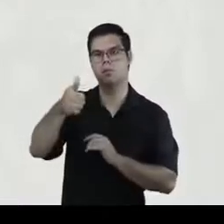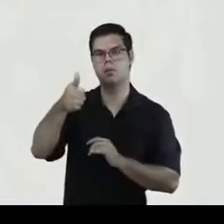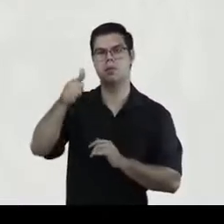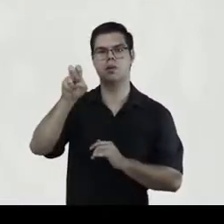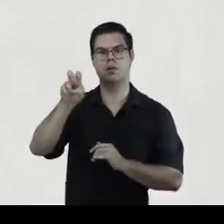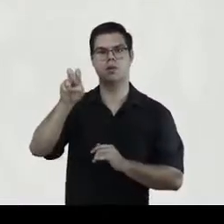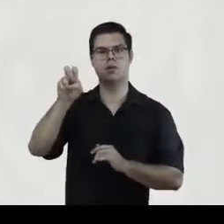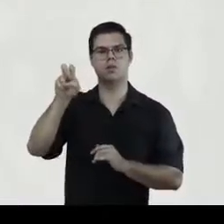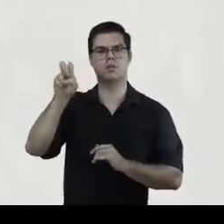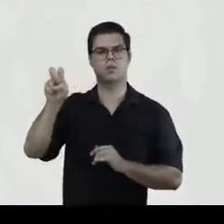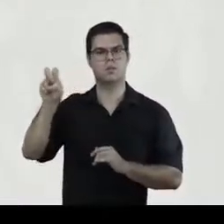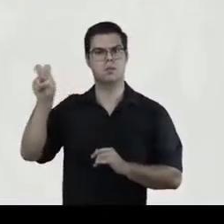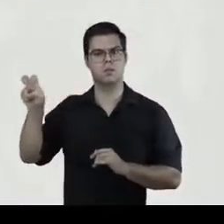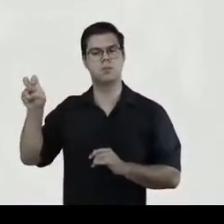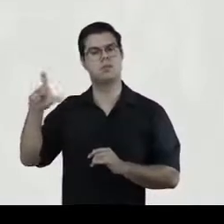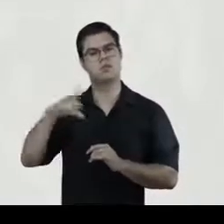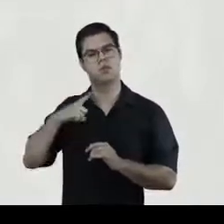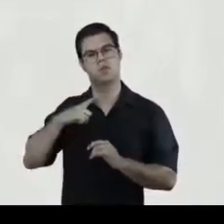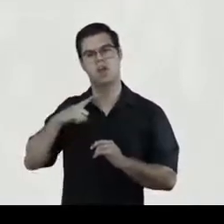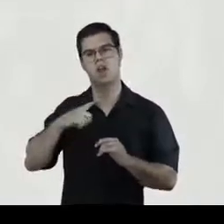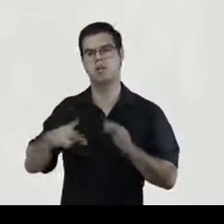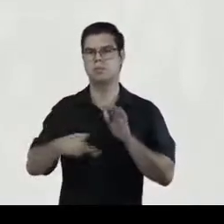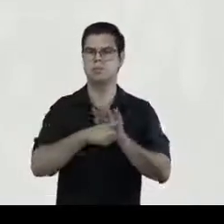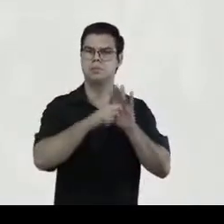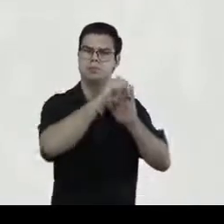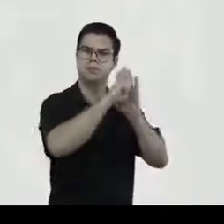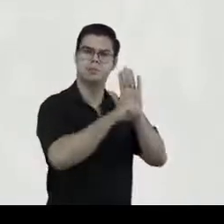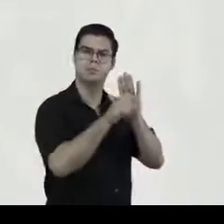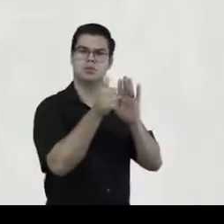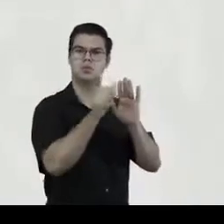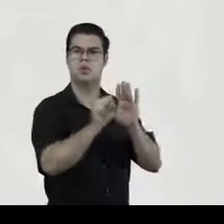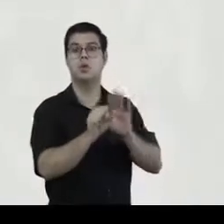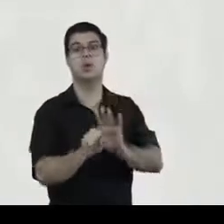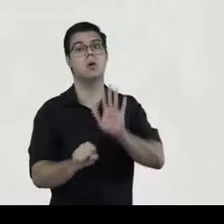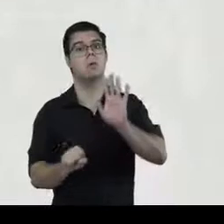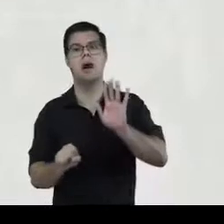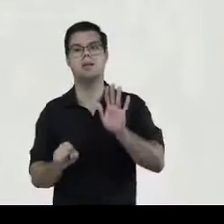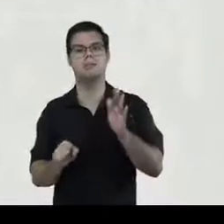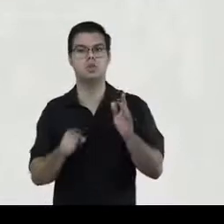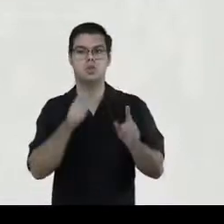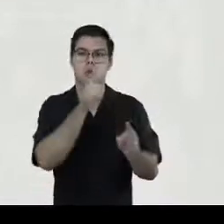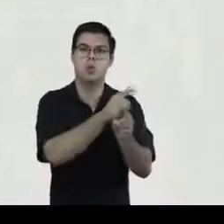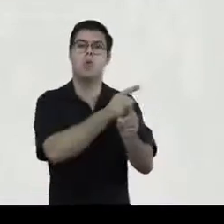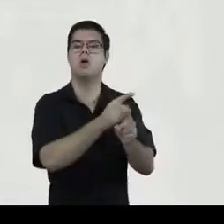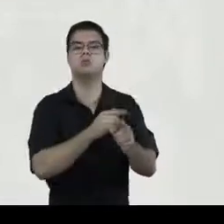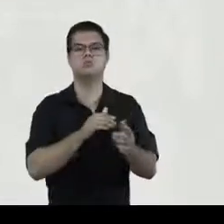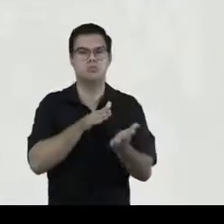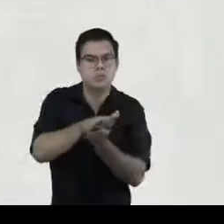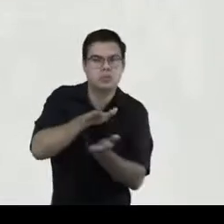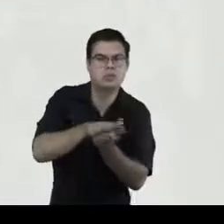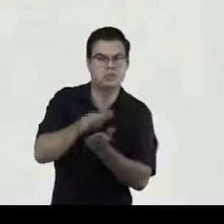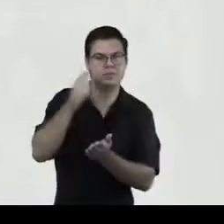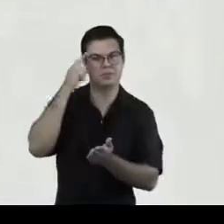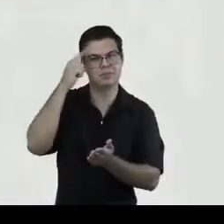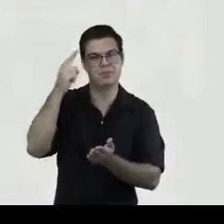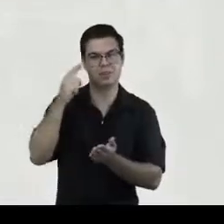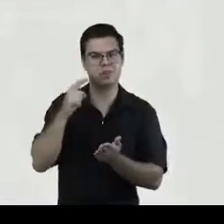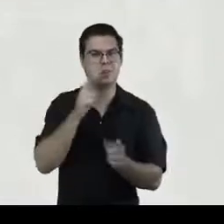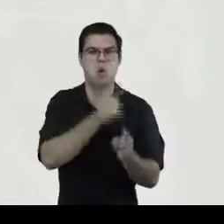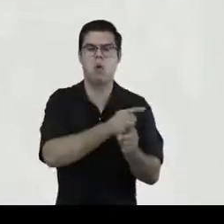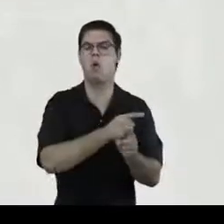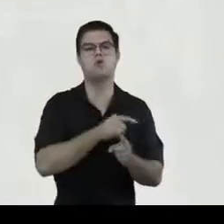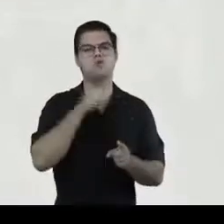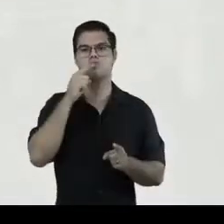disposition quand on a réimprimé les feuillets. Donc, on a mis ce caractère de droite qui est inidentifiable. Suivante.